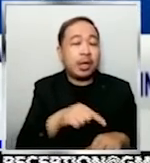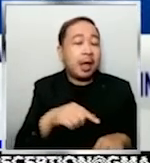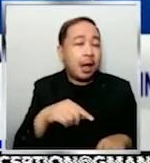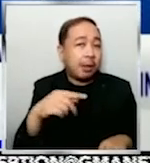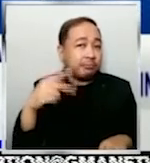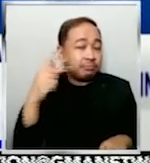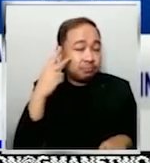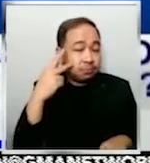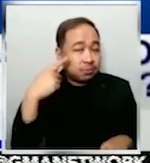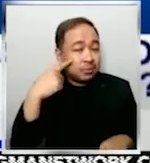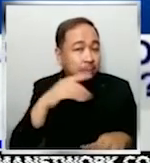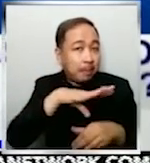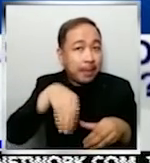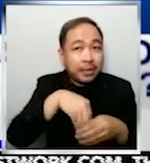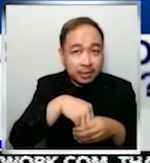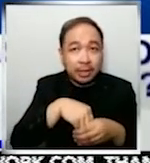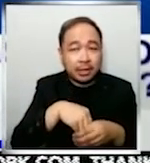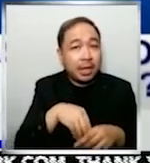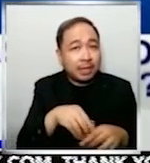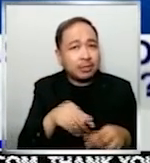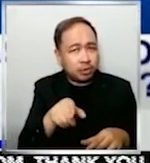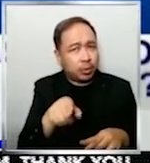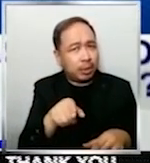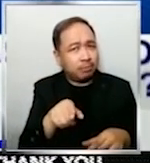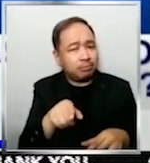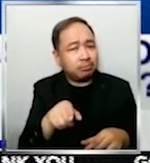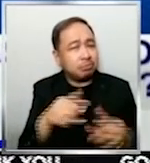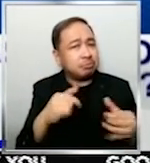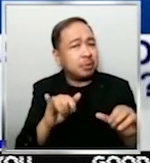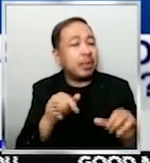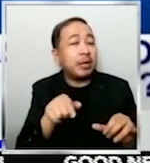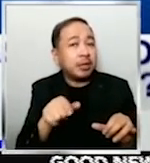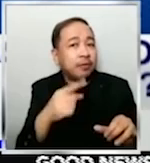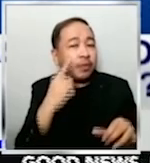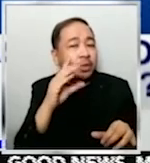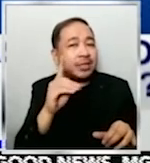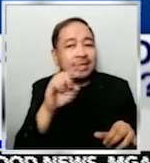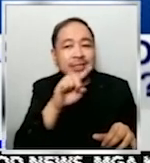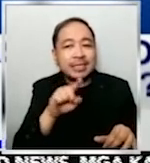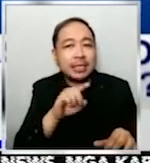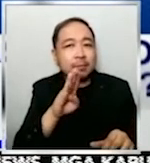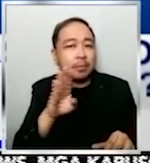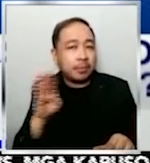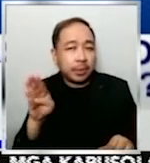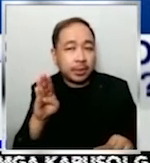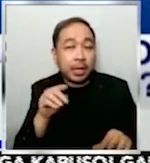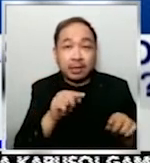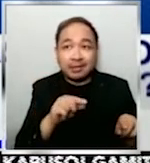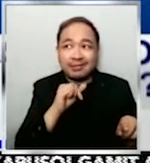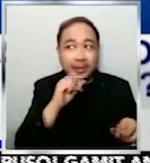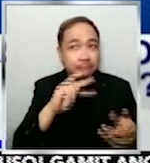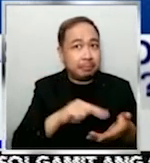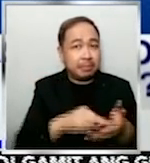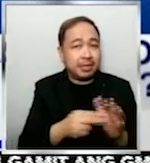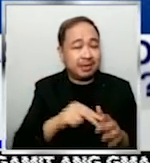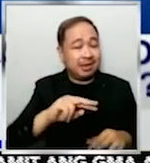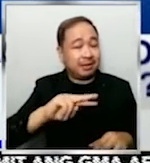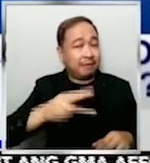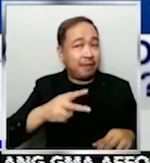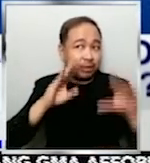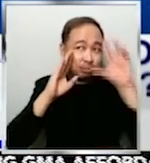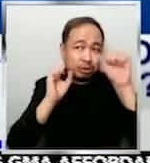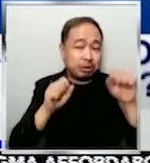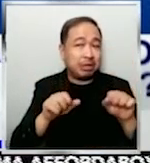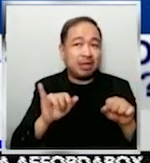ng DZBB. Ayon kay Pangilinan, hindi totoong spare tire lang ang Vice Presidente at inihalimbawa ang mga